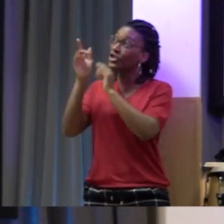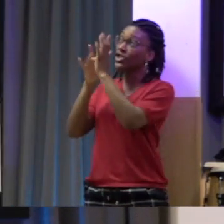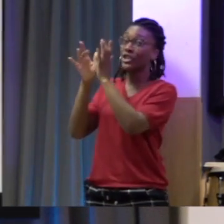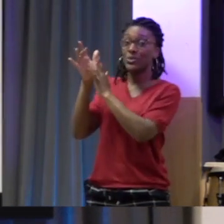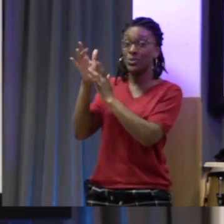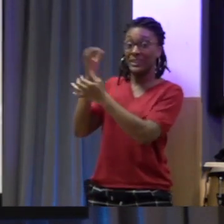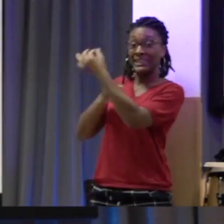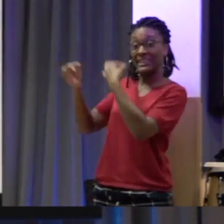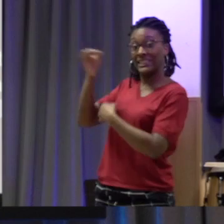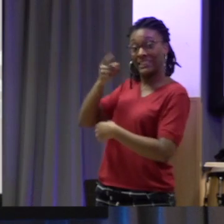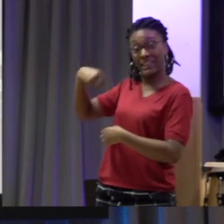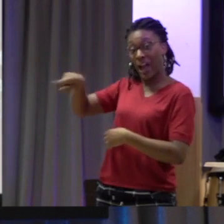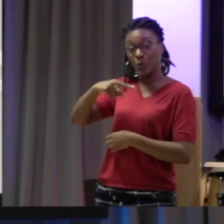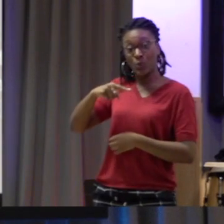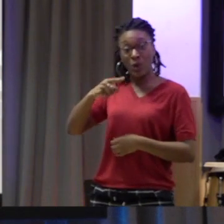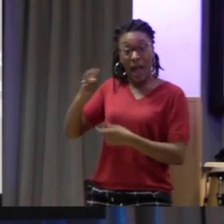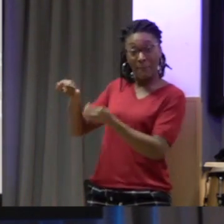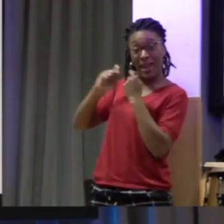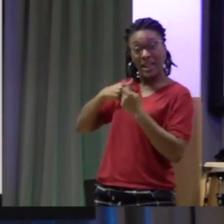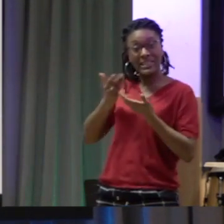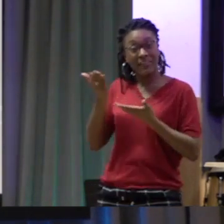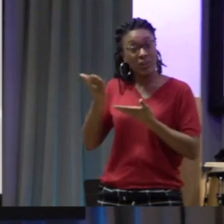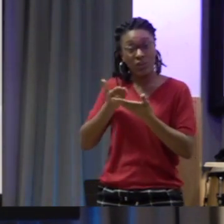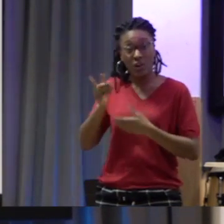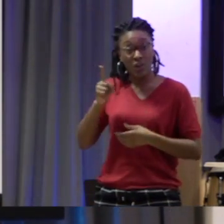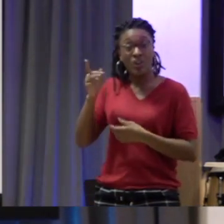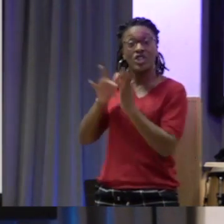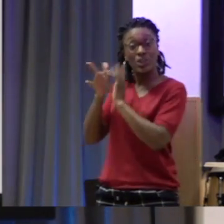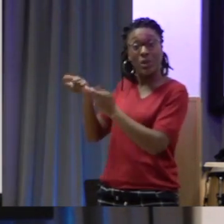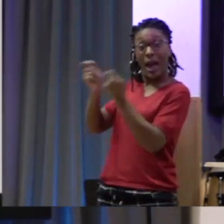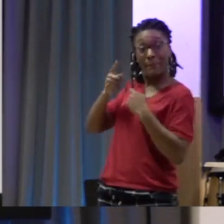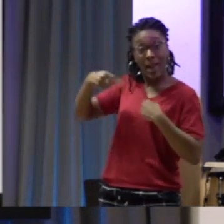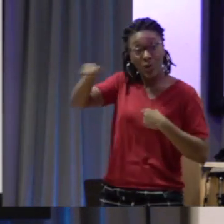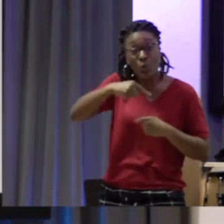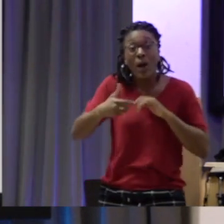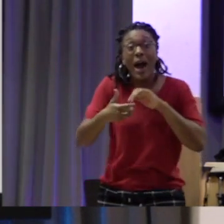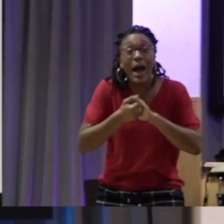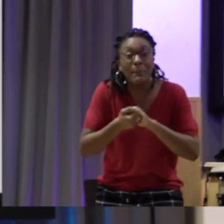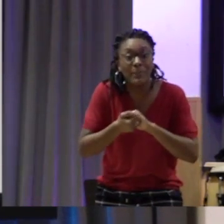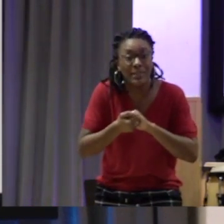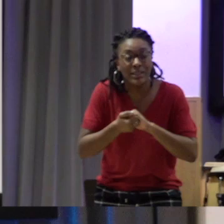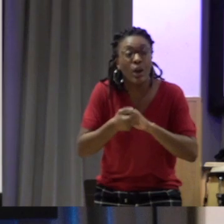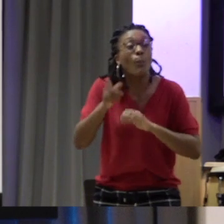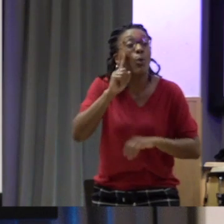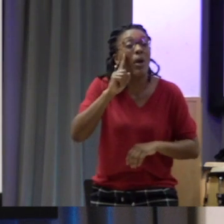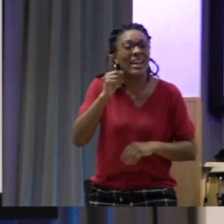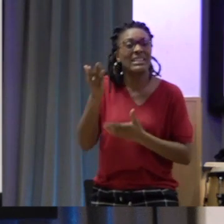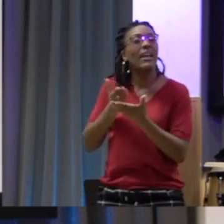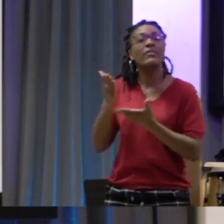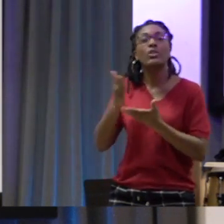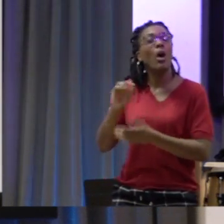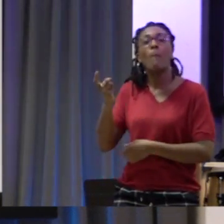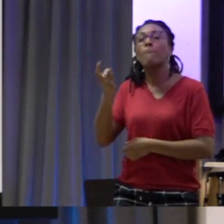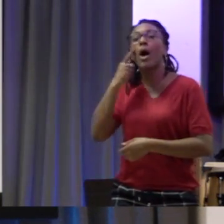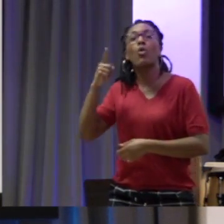qu'il ne nous appelle pas serviteurs, mais amis. Parce que le serviteur ne sait pas ce que fait son maître. Mais